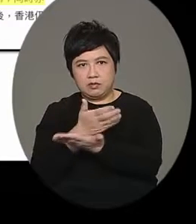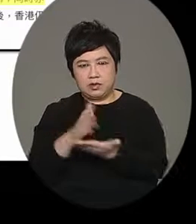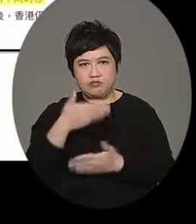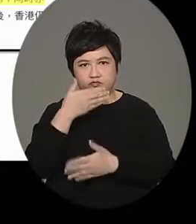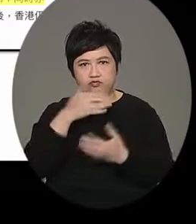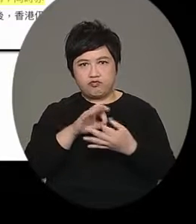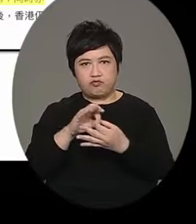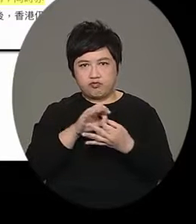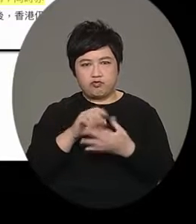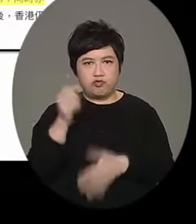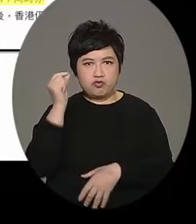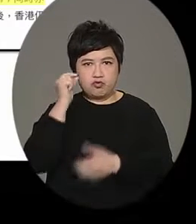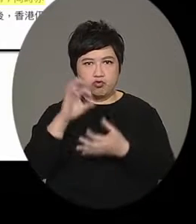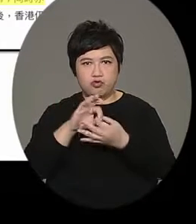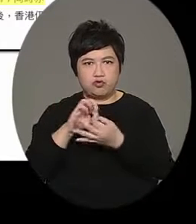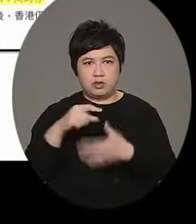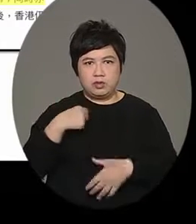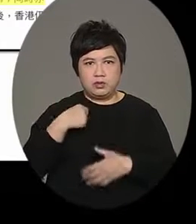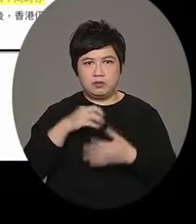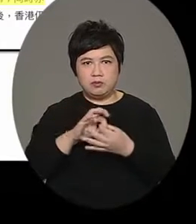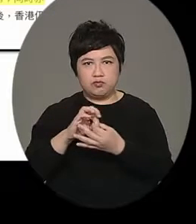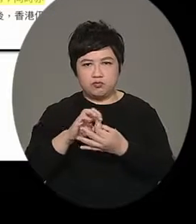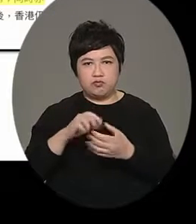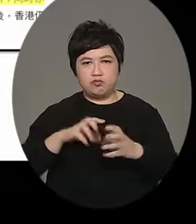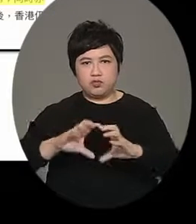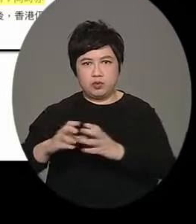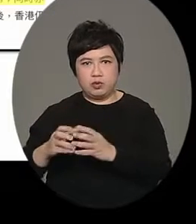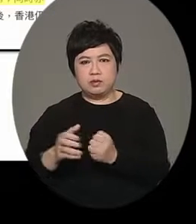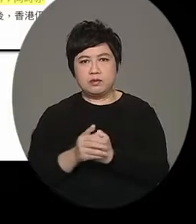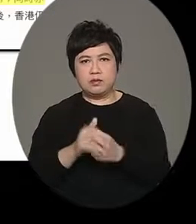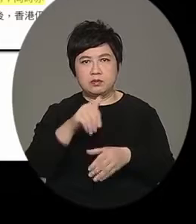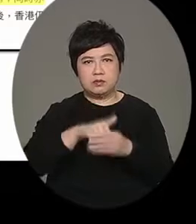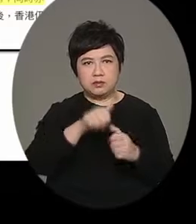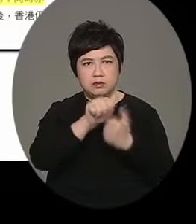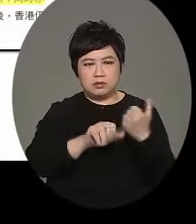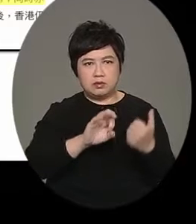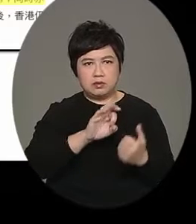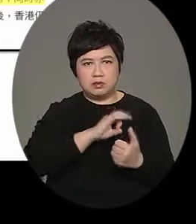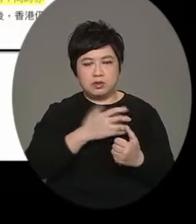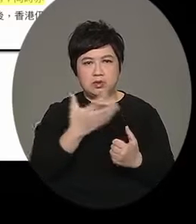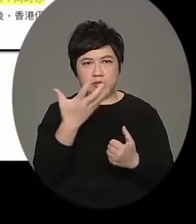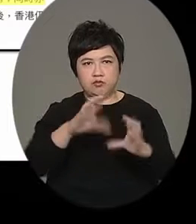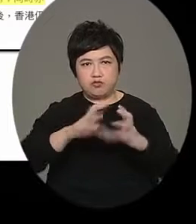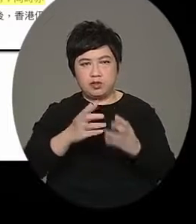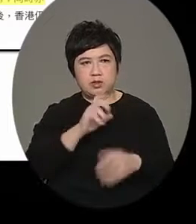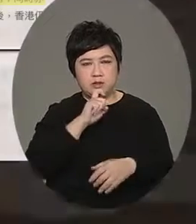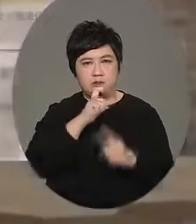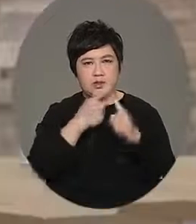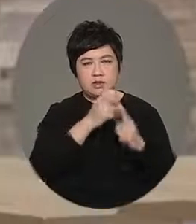青聯、婦聯和僑聯等全國性的組織，選委會五個界別各佔300